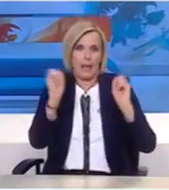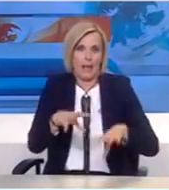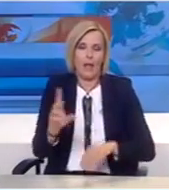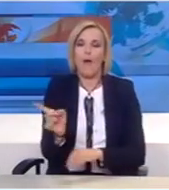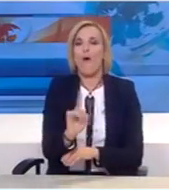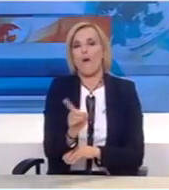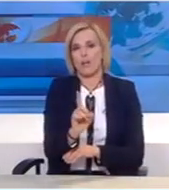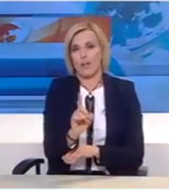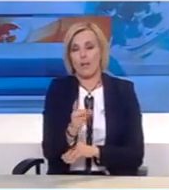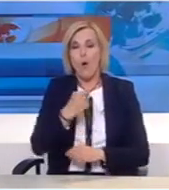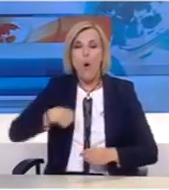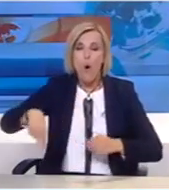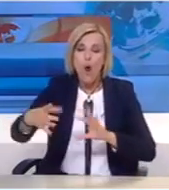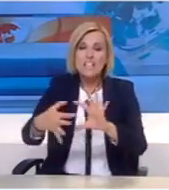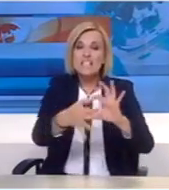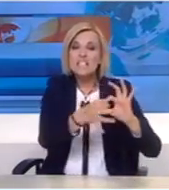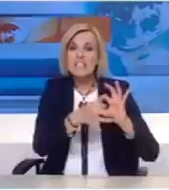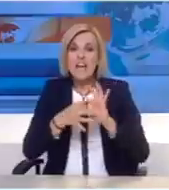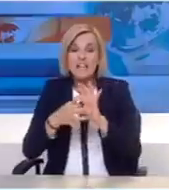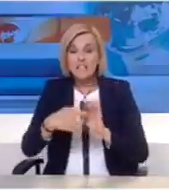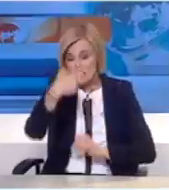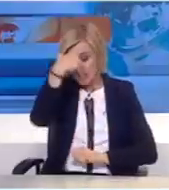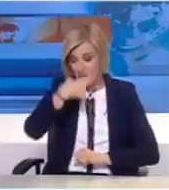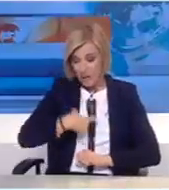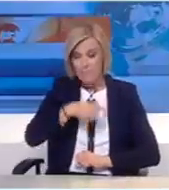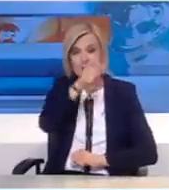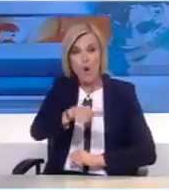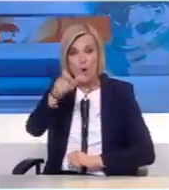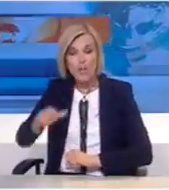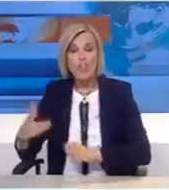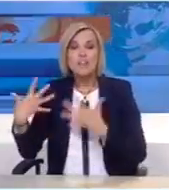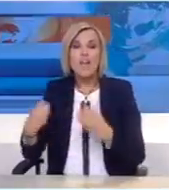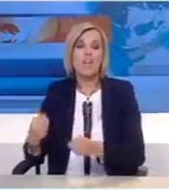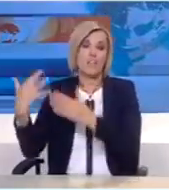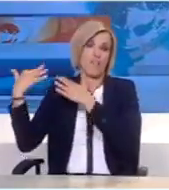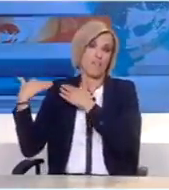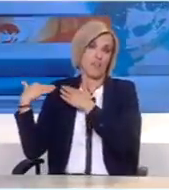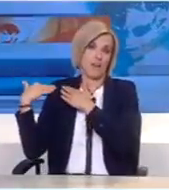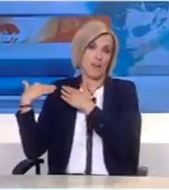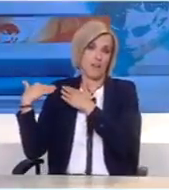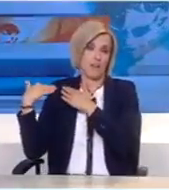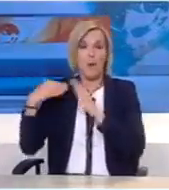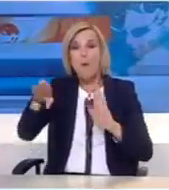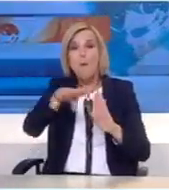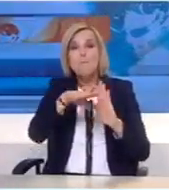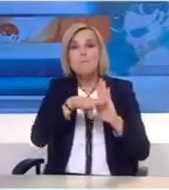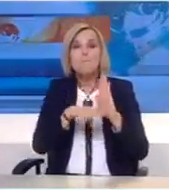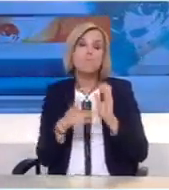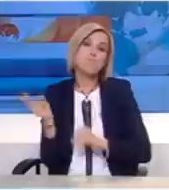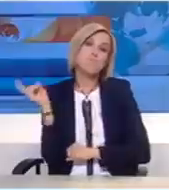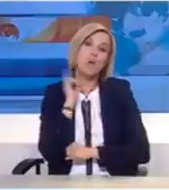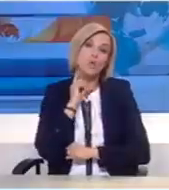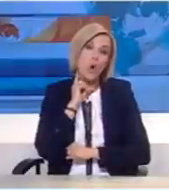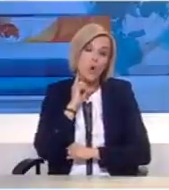μας να επιδείξουμε αυτό το αυξημένο αίσθημα ευθύνης σε κάθε περίπτωση, να μην ξεχνάμε ότι τα πρωτόκολλα υγιεινής αυτή τη στιγμή και της απόστασης